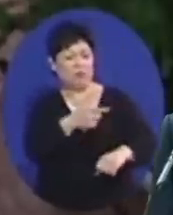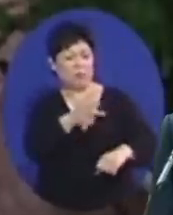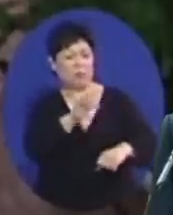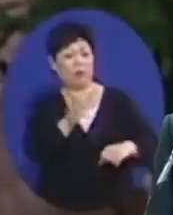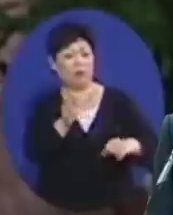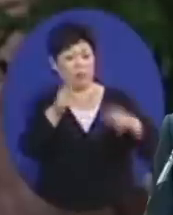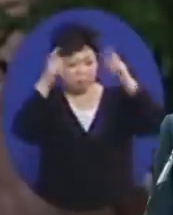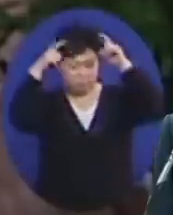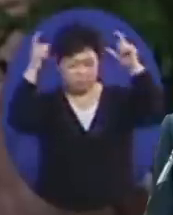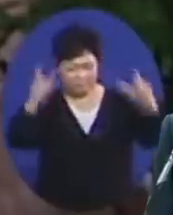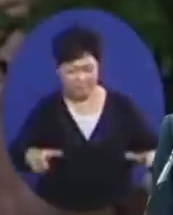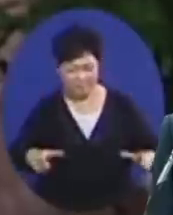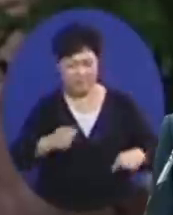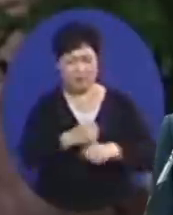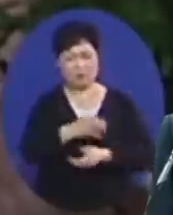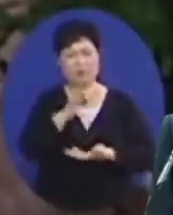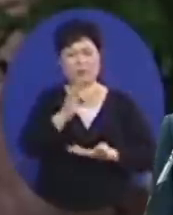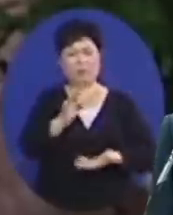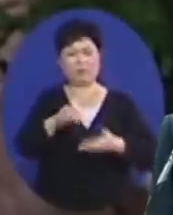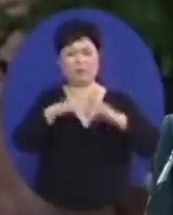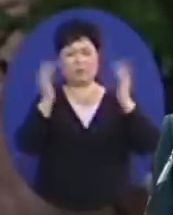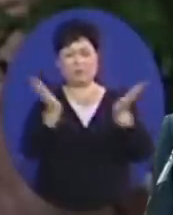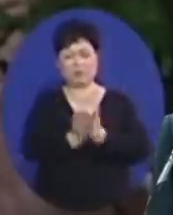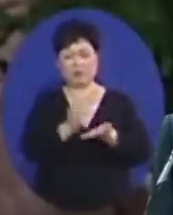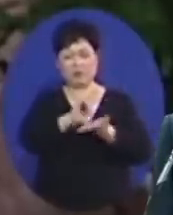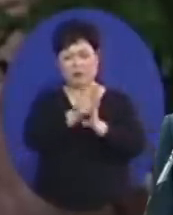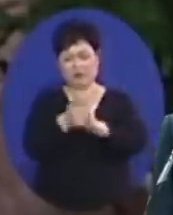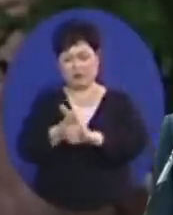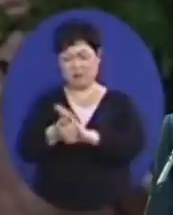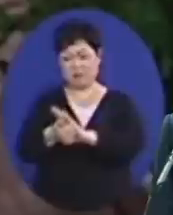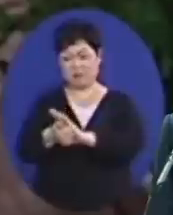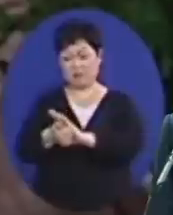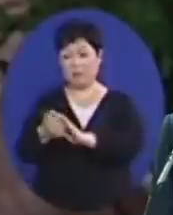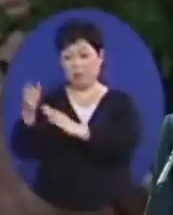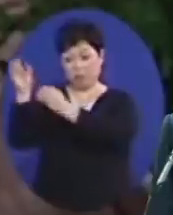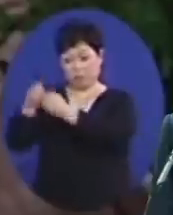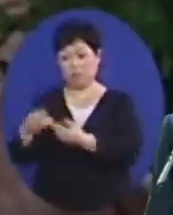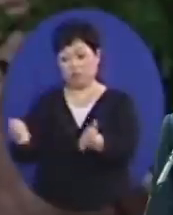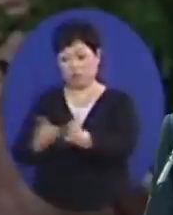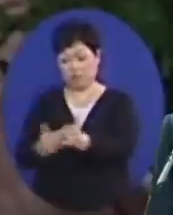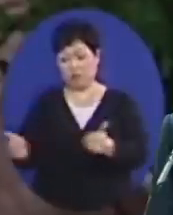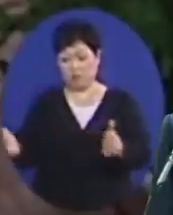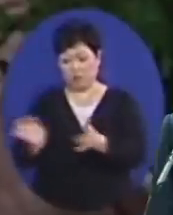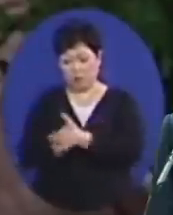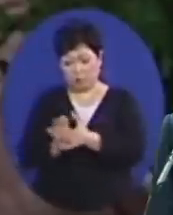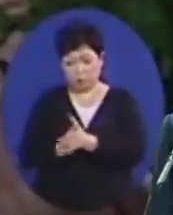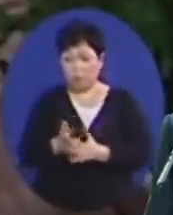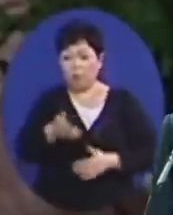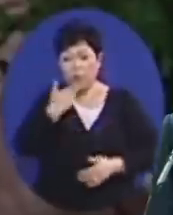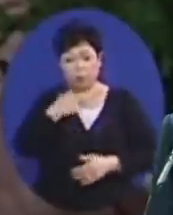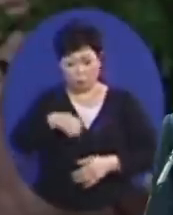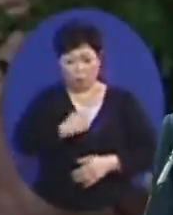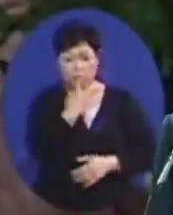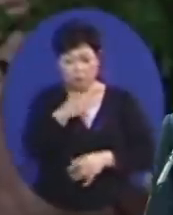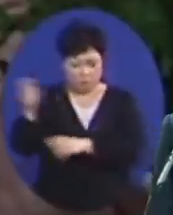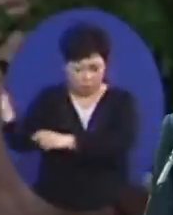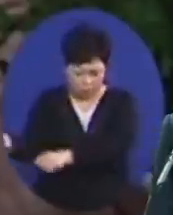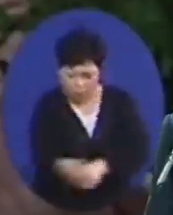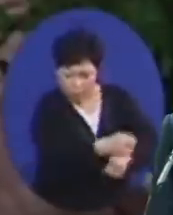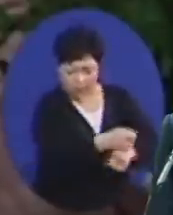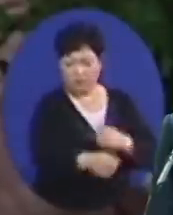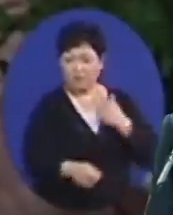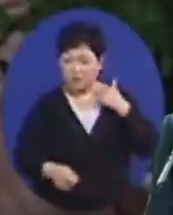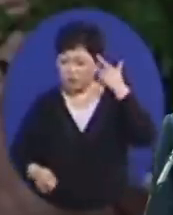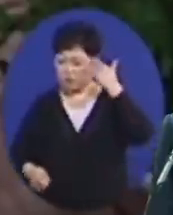돈도 다 아들에게 상속하고 없으니까 아무도 같이 하는 친구가 없어. 혼자 골프를 쳐요. 내가